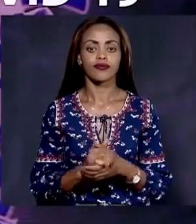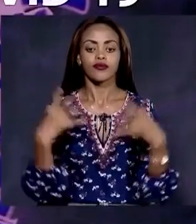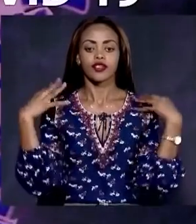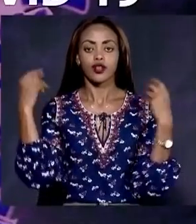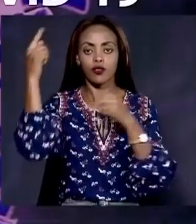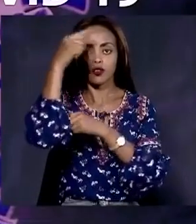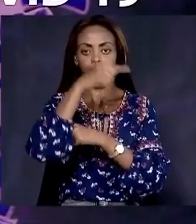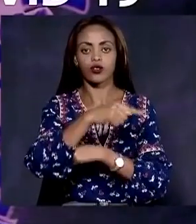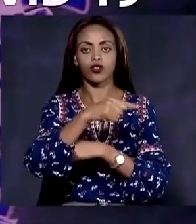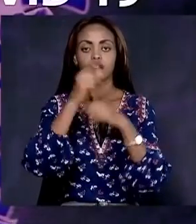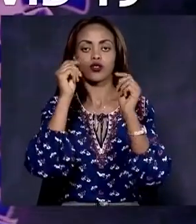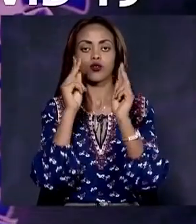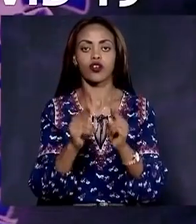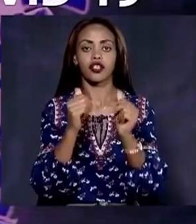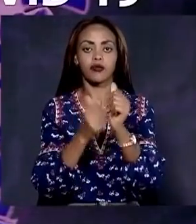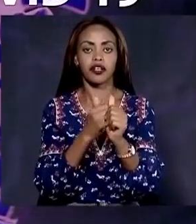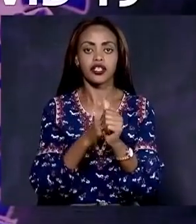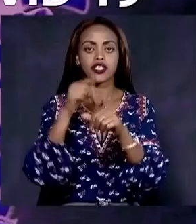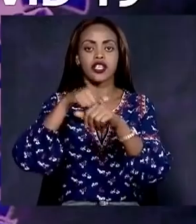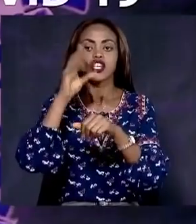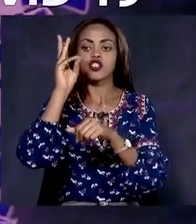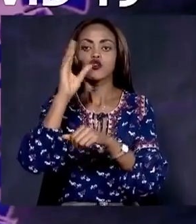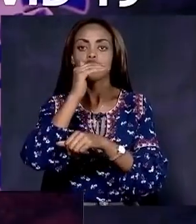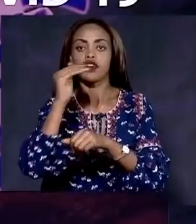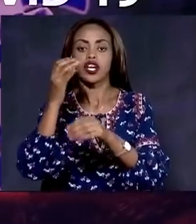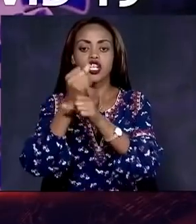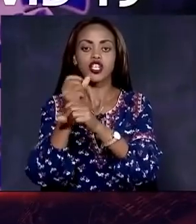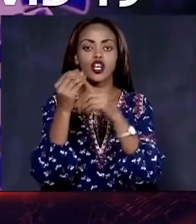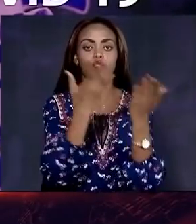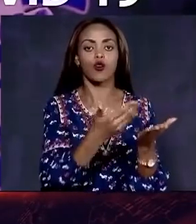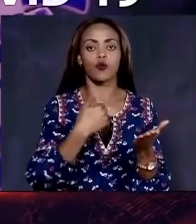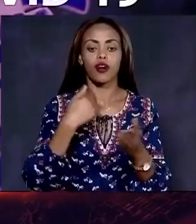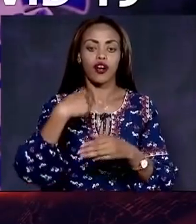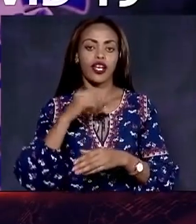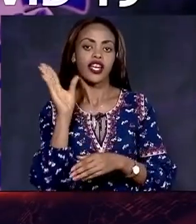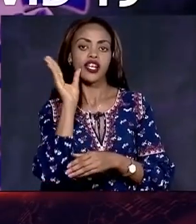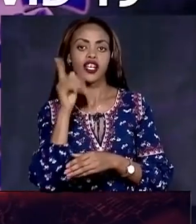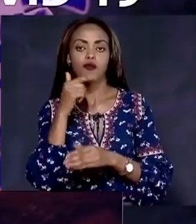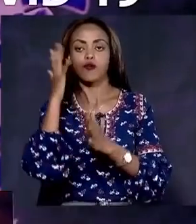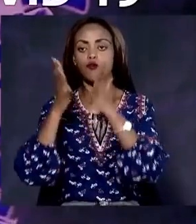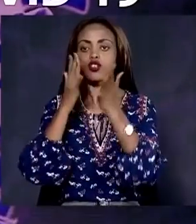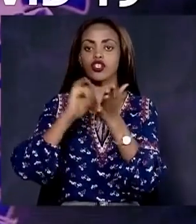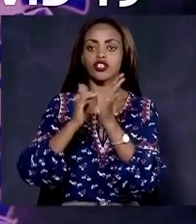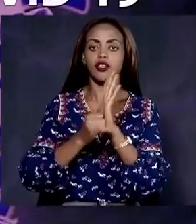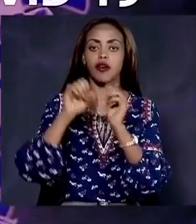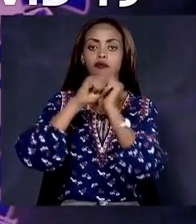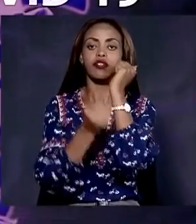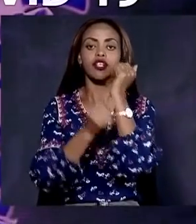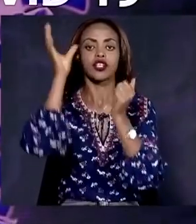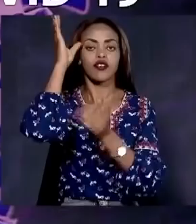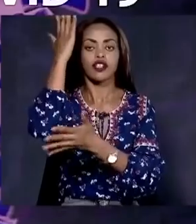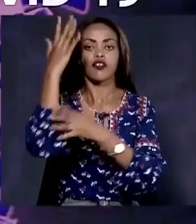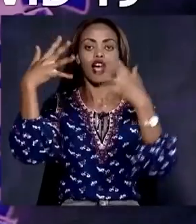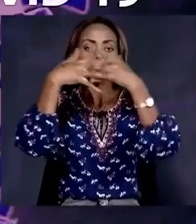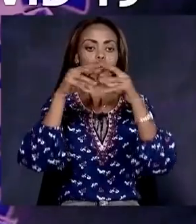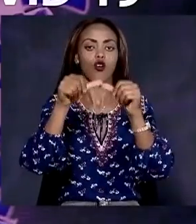سلام کمیت سنحو کبرت تملکت نه زینه سعیش دشان فرقان حیزل خم اریبلهو آنی لینا تدرسه به ملک قانق ادما مسیرت قبرگ زیر